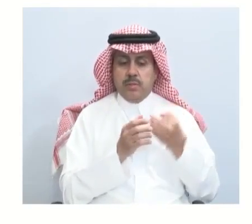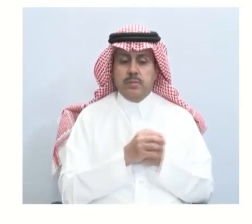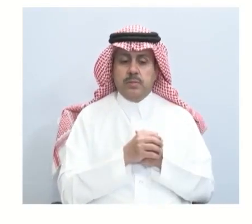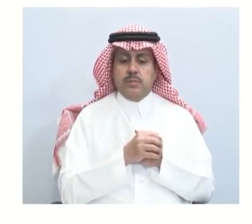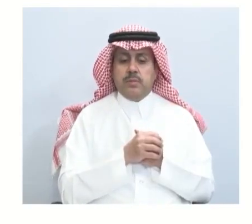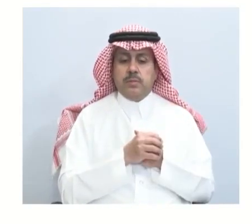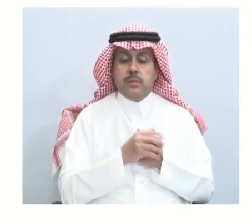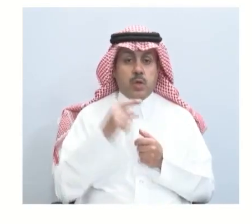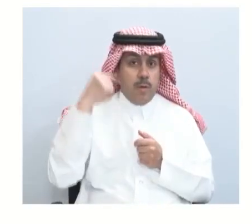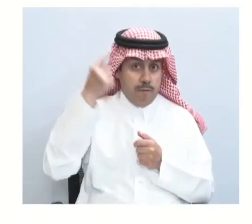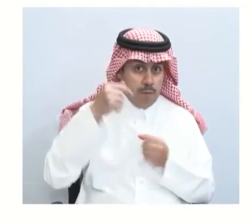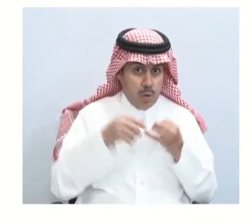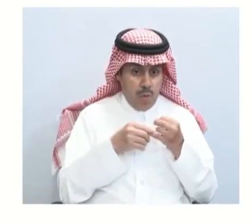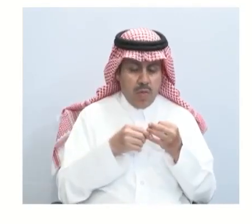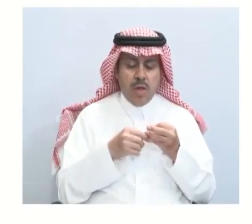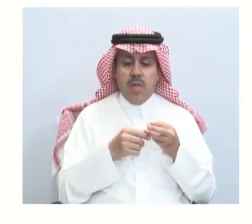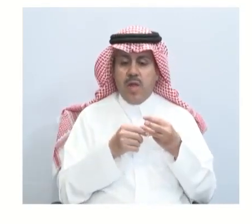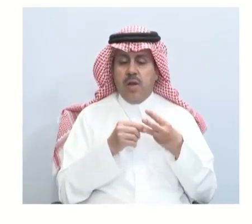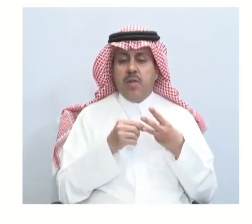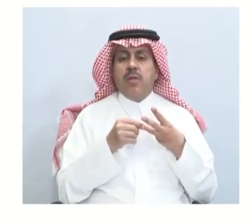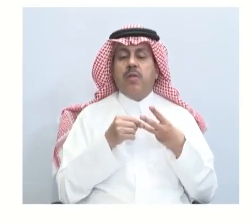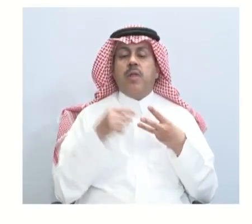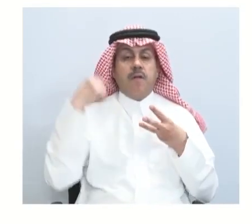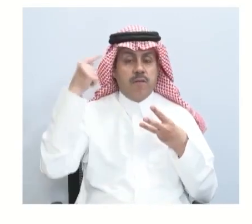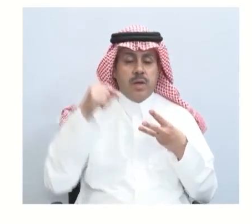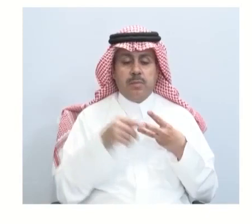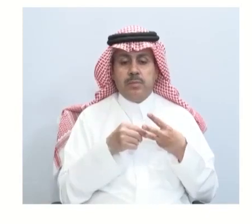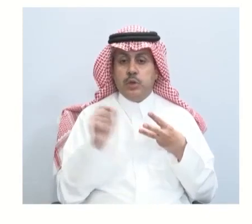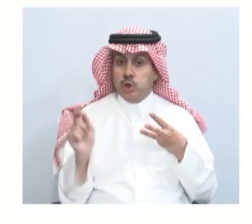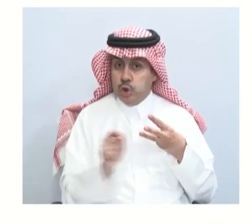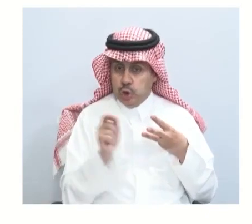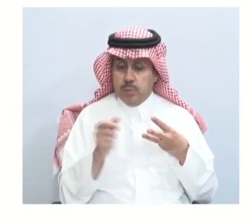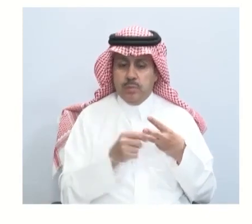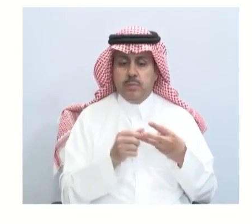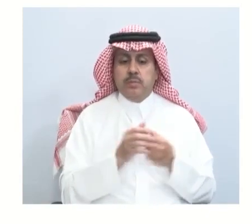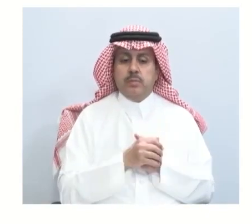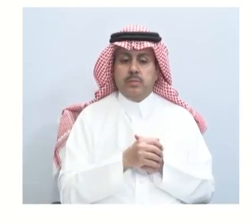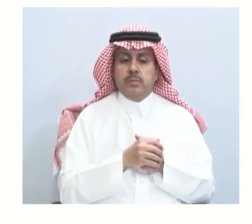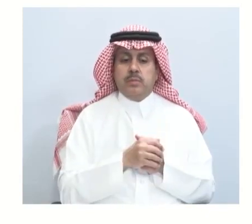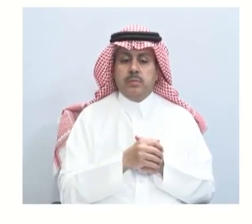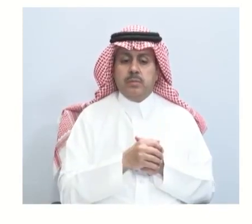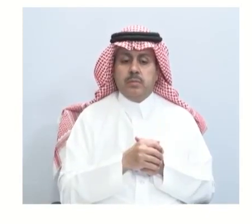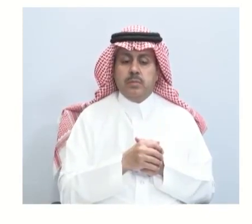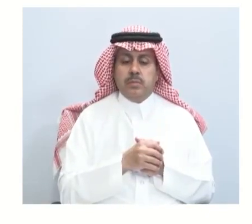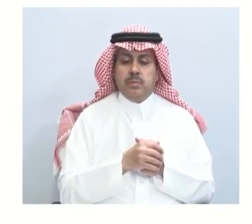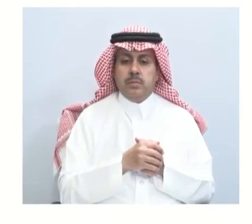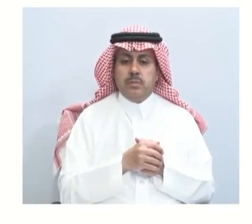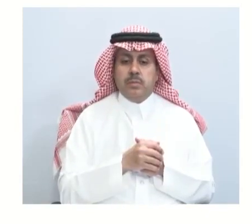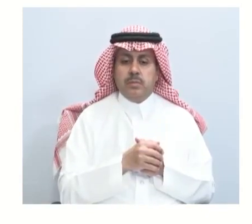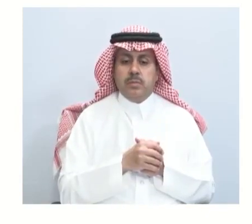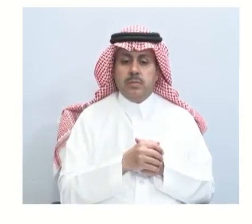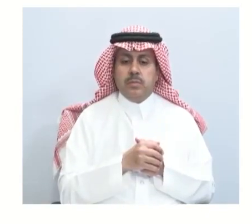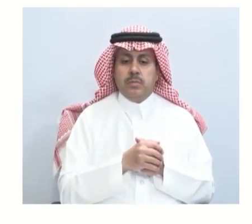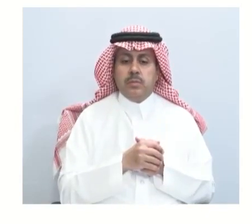ذلك ابنائي الطلاب بناتي الطالبات قنا اذكر هذا كذلك دون صوره ثالثه من صور التجسس